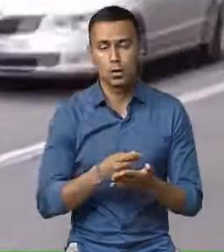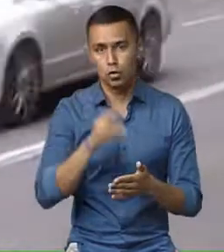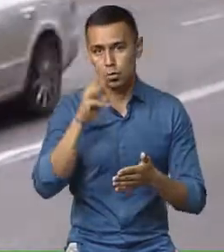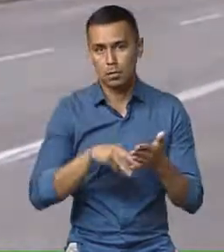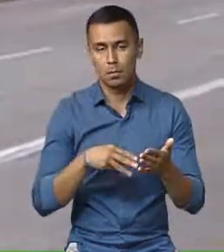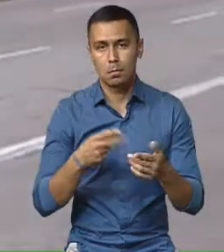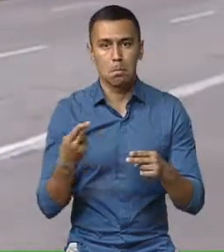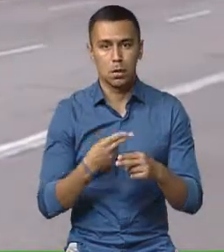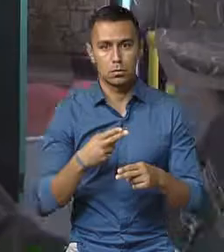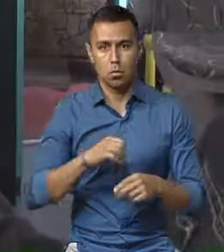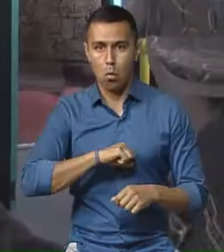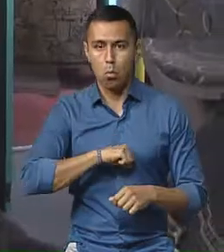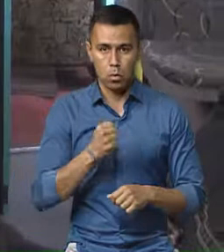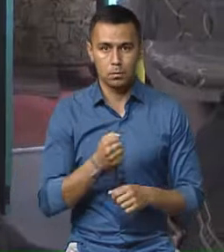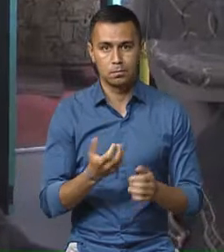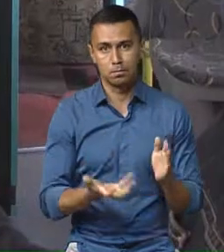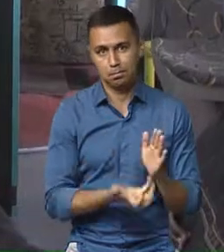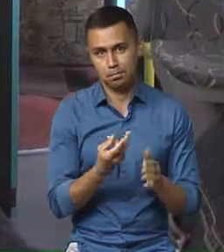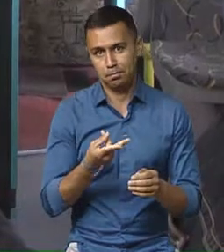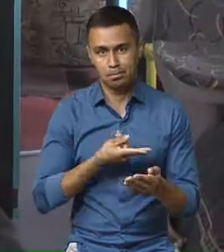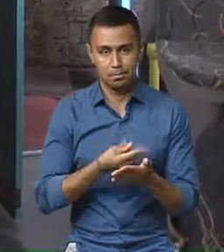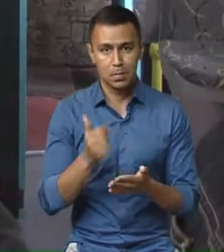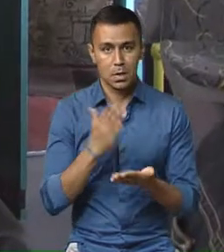без обурень дістав гроші. Є такі, що вони не